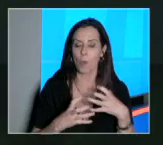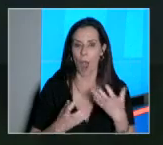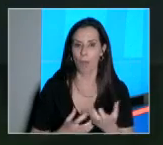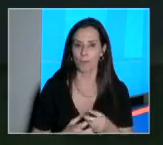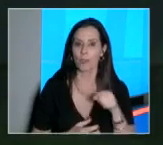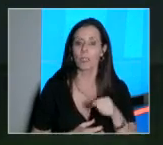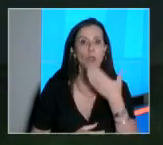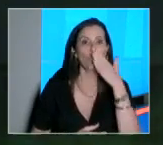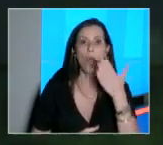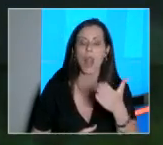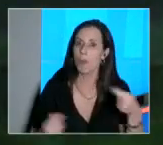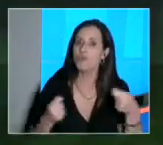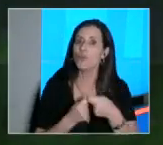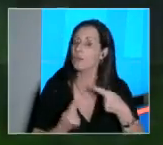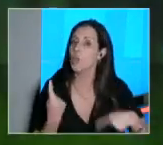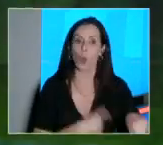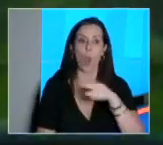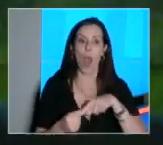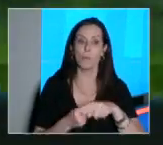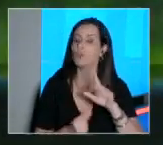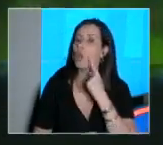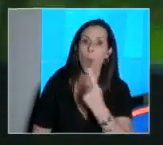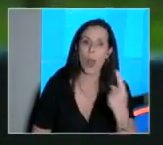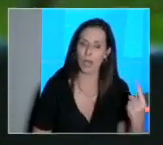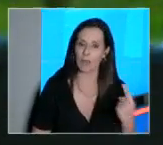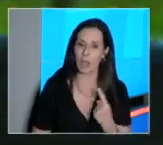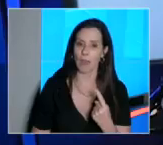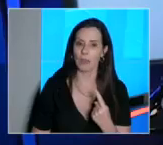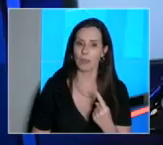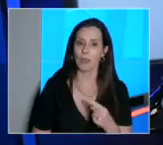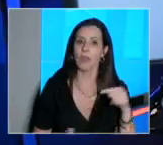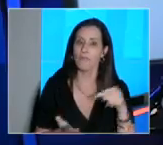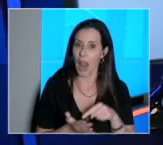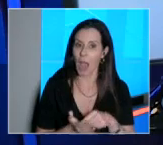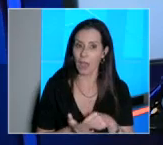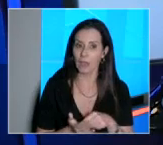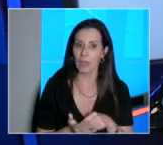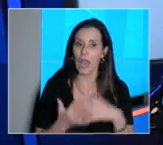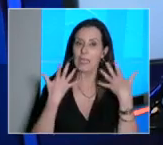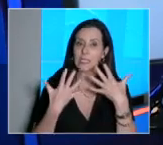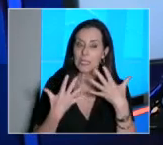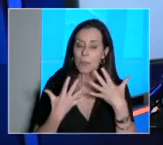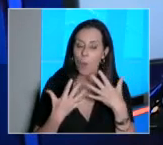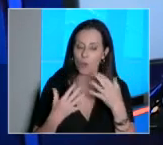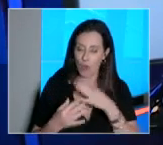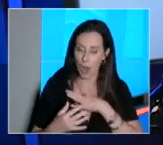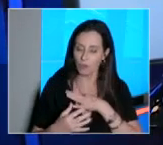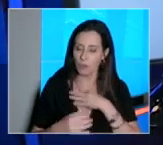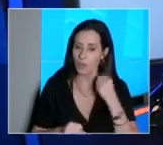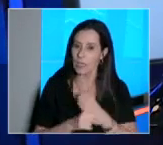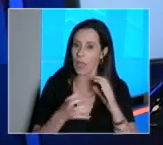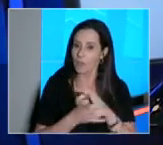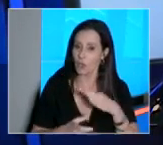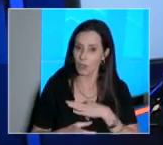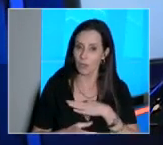כאומה. זה ירושלים המשותפת של כולנו, של כל אחד ואחד מאיתנו פה. ולכן, סיפור מזם על הדרך, שיזם אותו